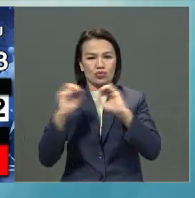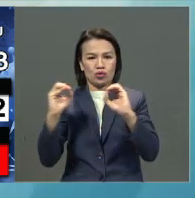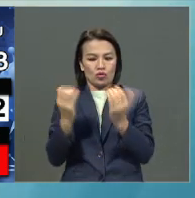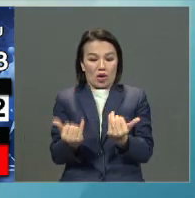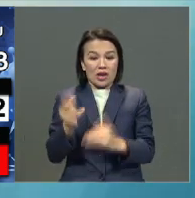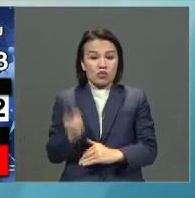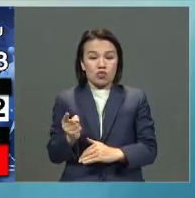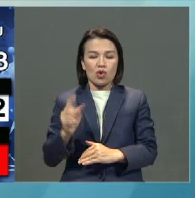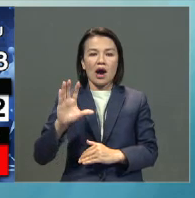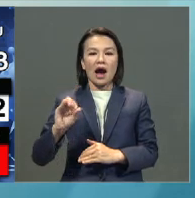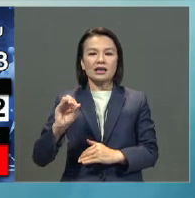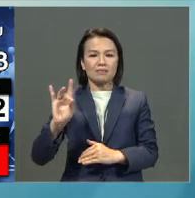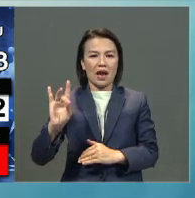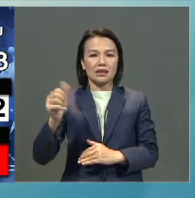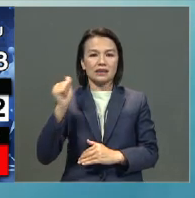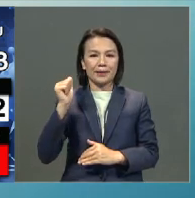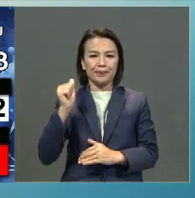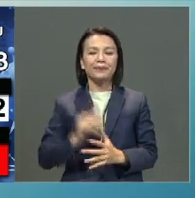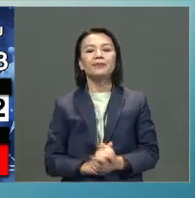รายเสียชีวิตไม่เพิ่มขึ้นคงเดิมที่ 58